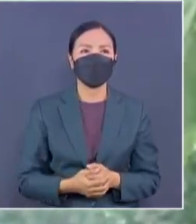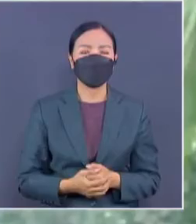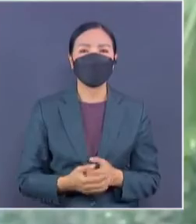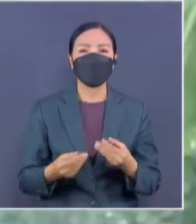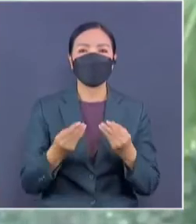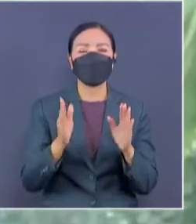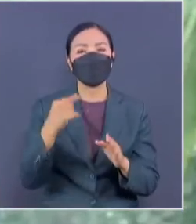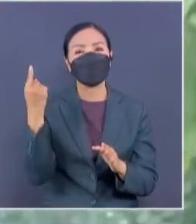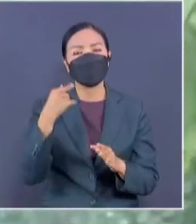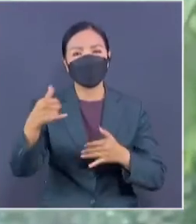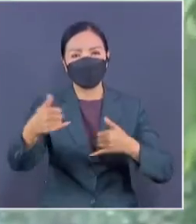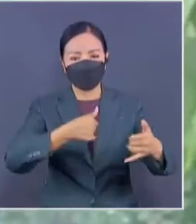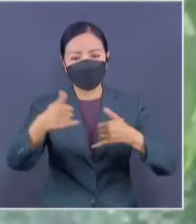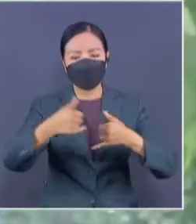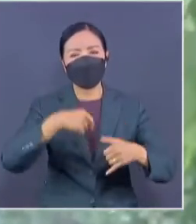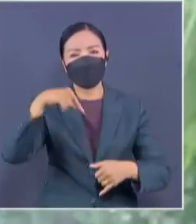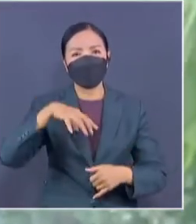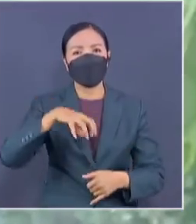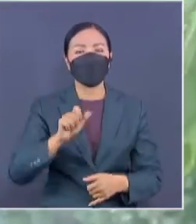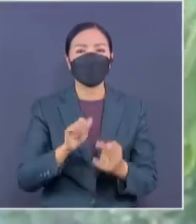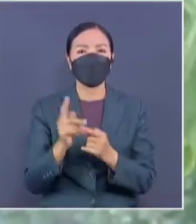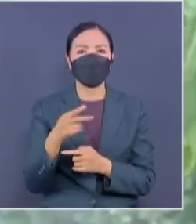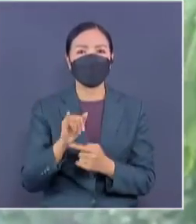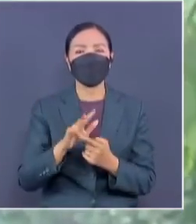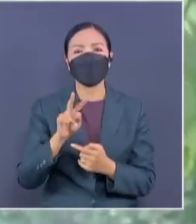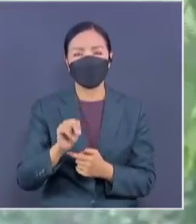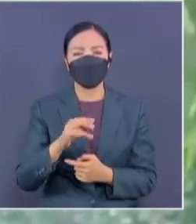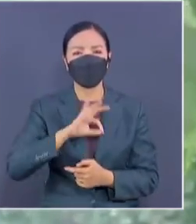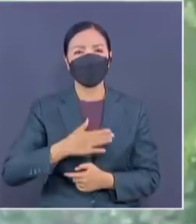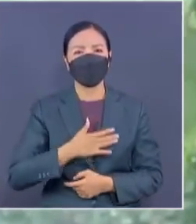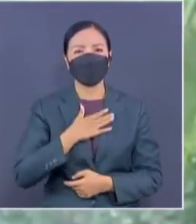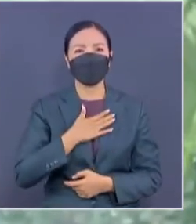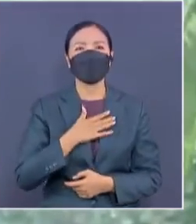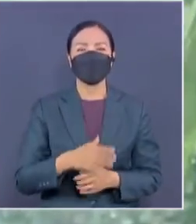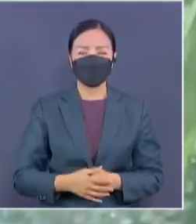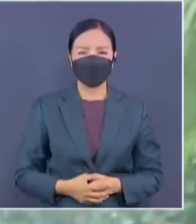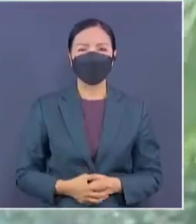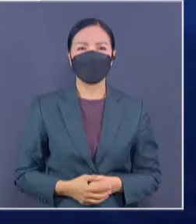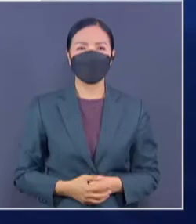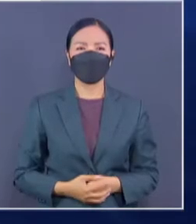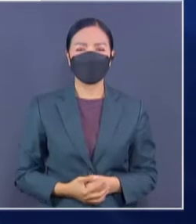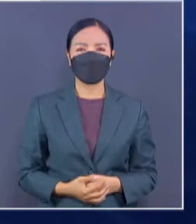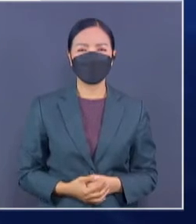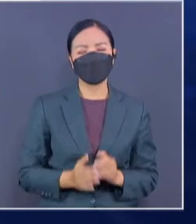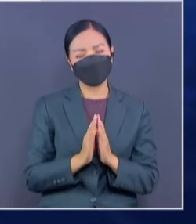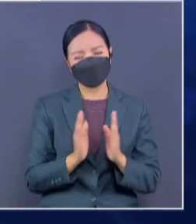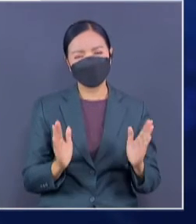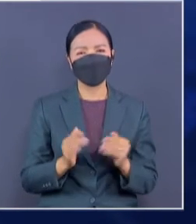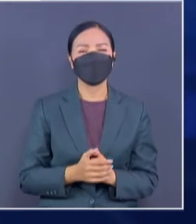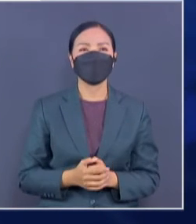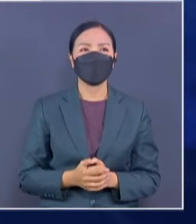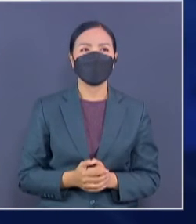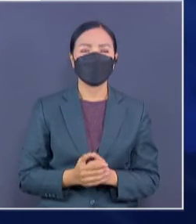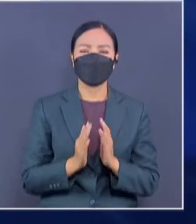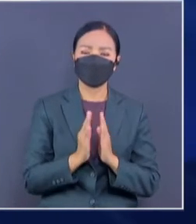ให้นักท่องเที่ยวมาเที่ยวในอุทยานแห่งชาติของเราให้ได้เกิดความประทับใจ โอ้โหต้องทั้งขอบคุณต้